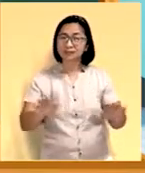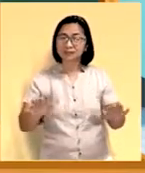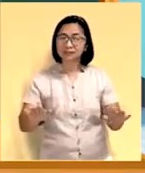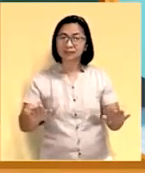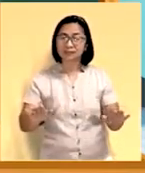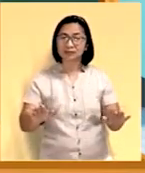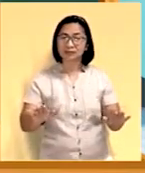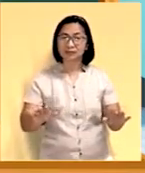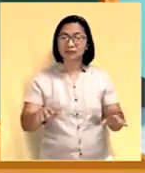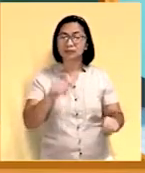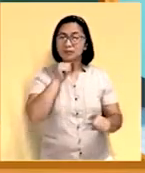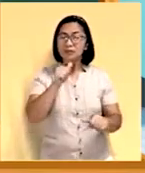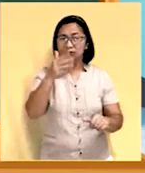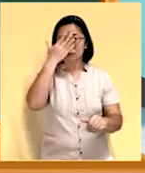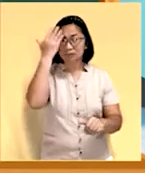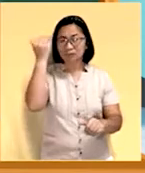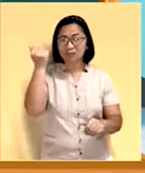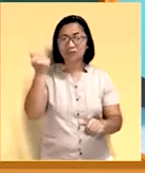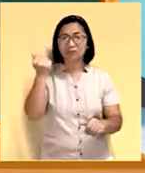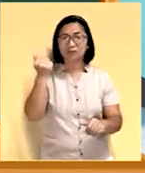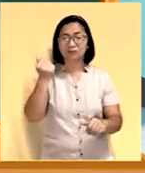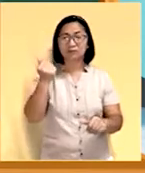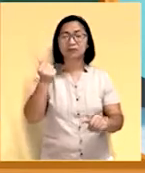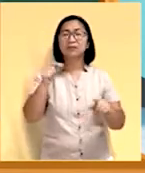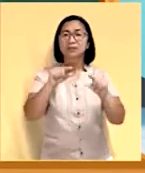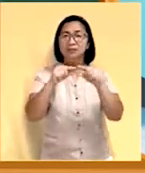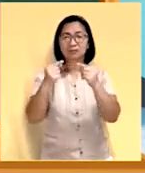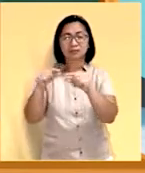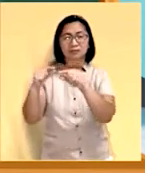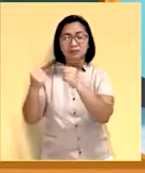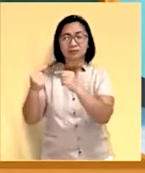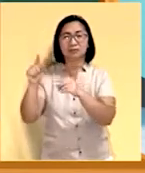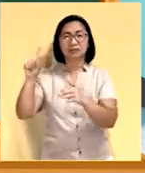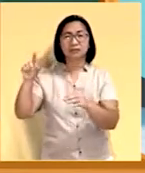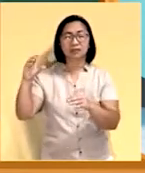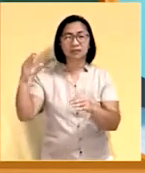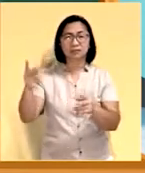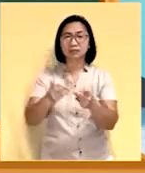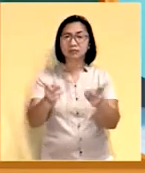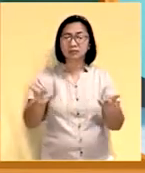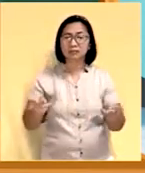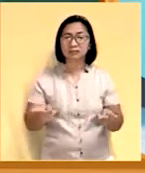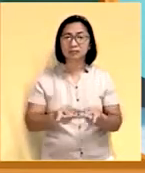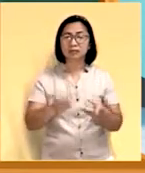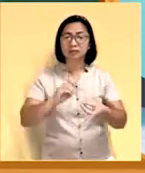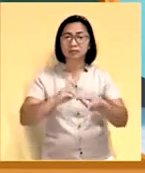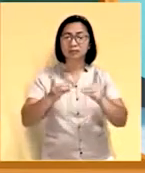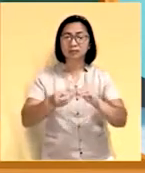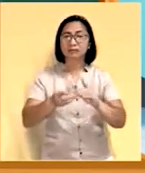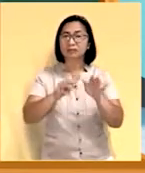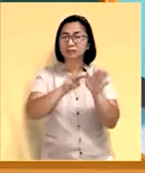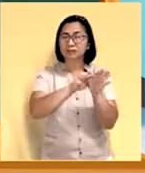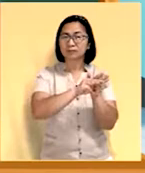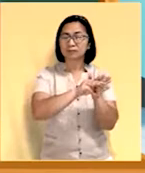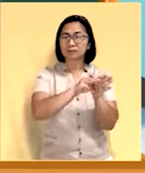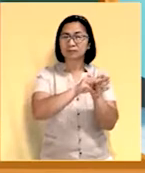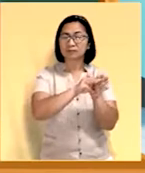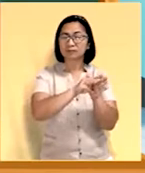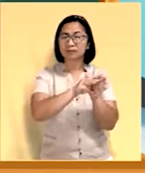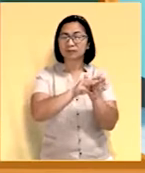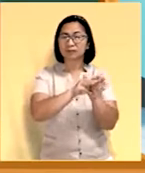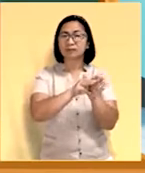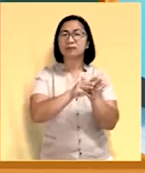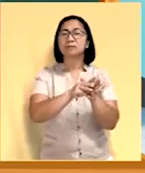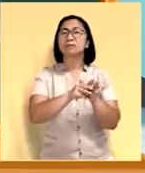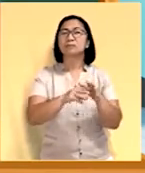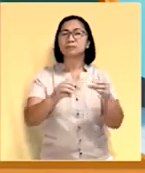bata, huwag kakalimutan ang regrouping sa hundreds place dahil ang digit sa minuen ay